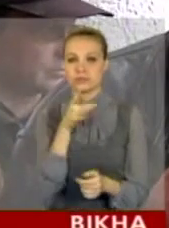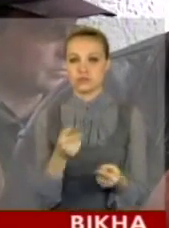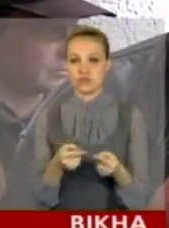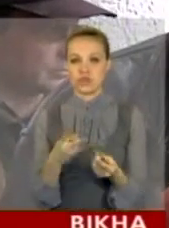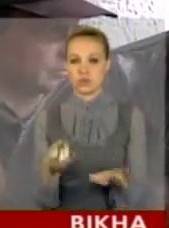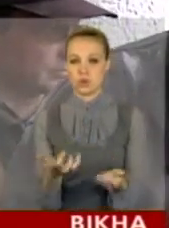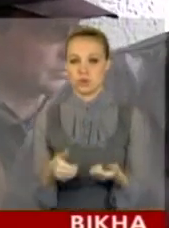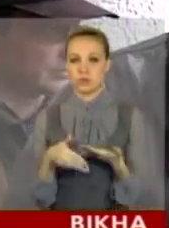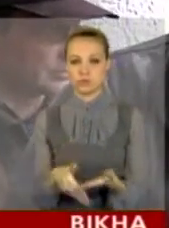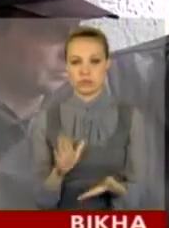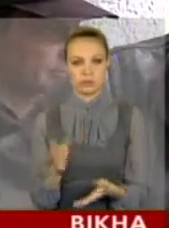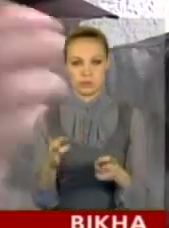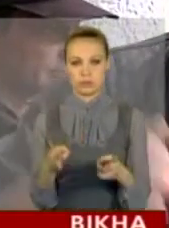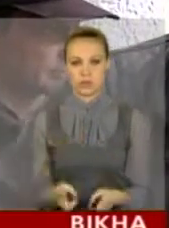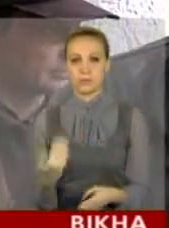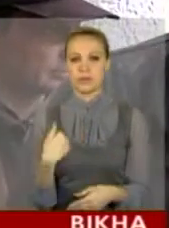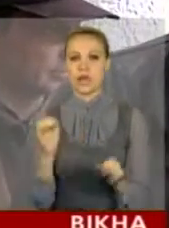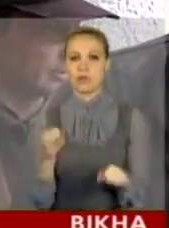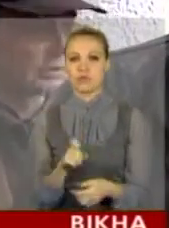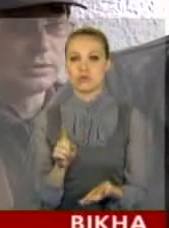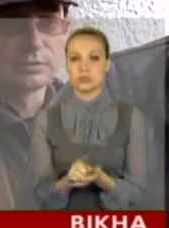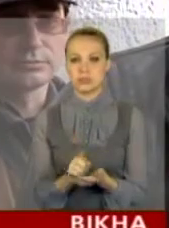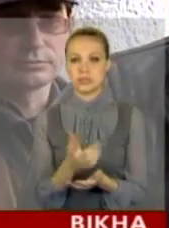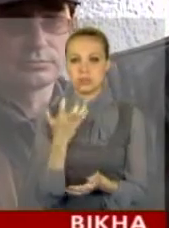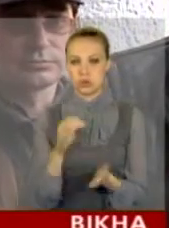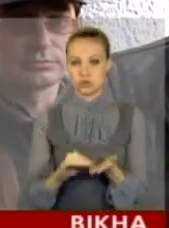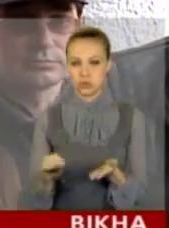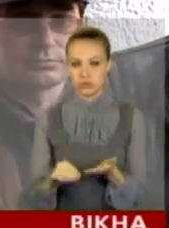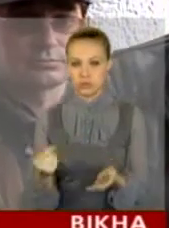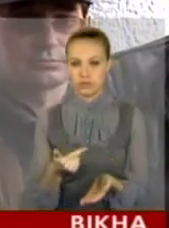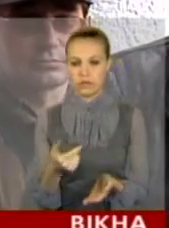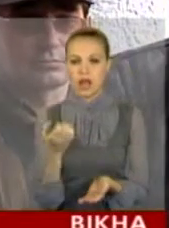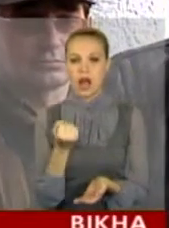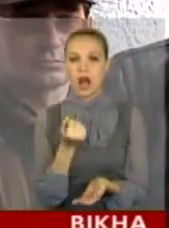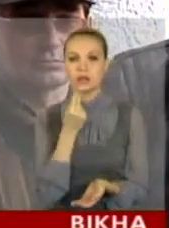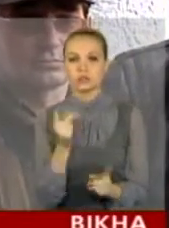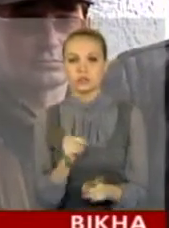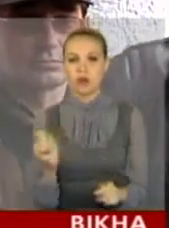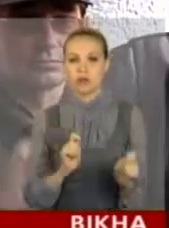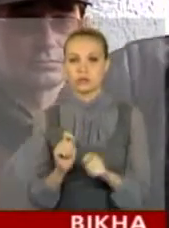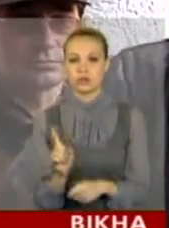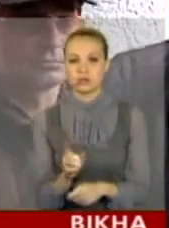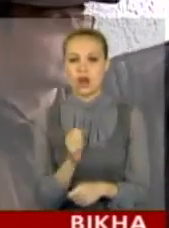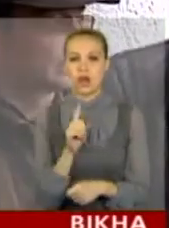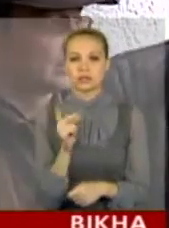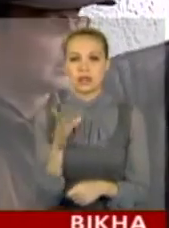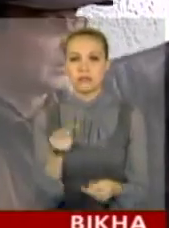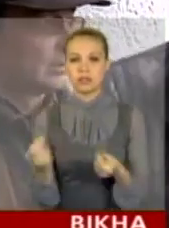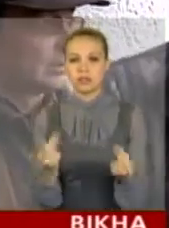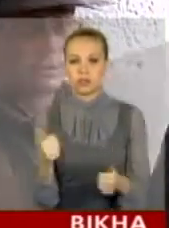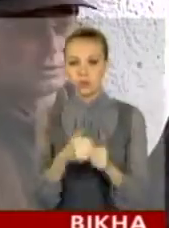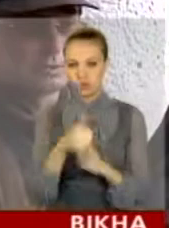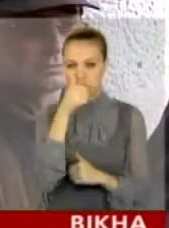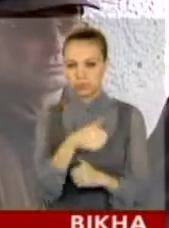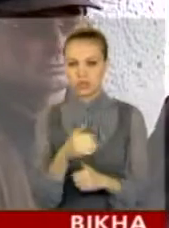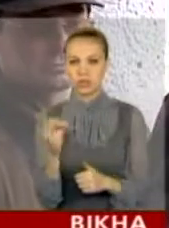отримає допомоги, буде біда. Я можу з пенсії 500 відкидати гривень. А що їсти, а що одіти, а за квартиру кожен